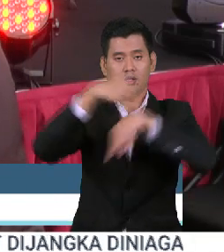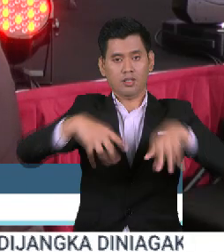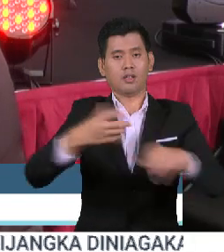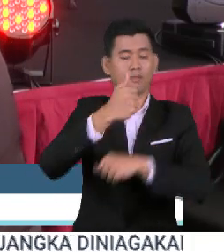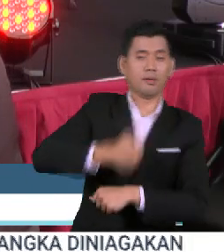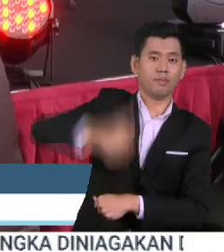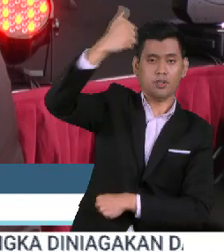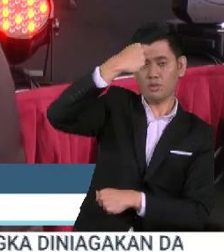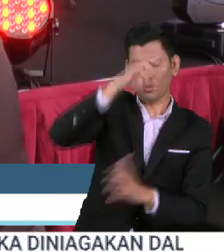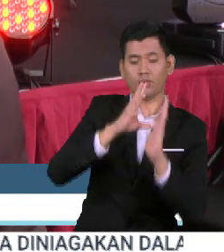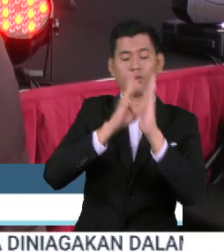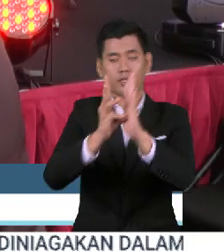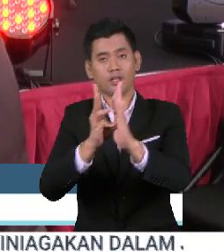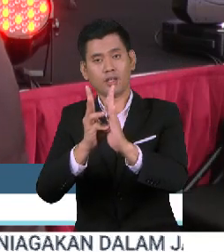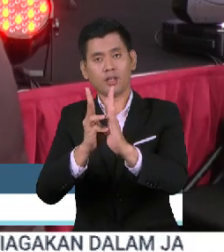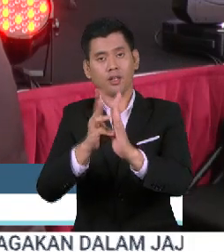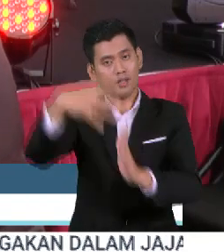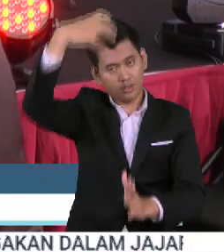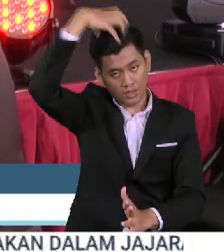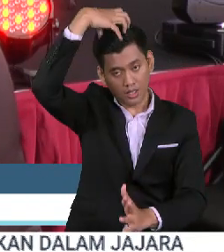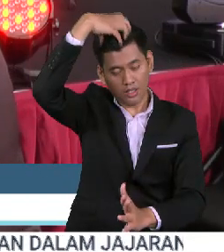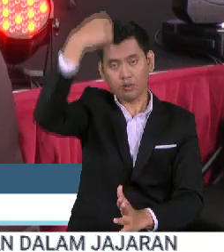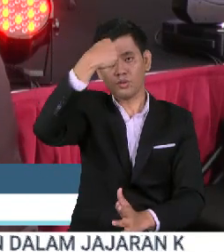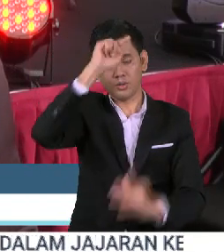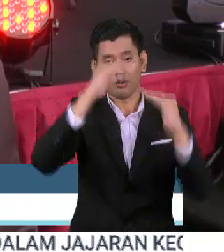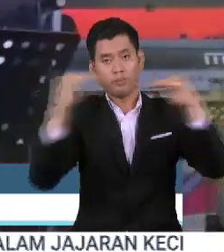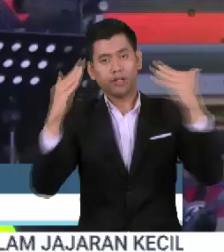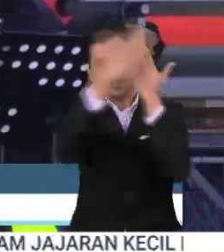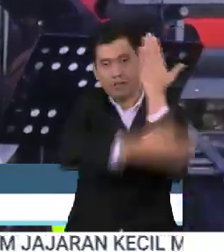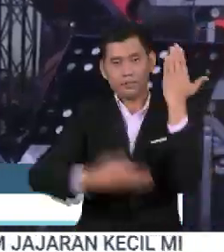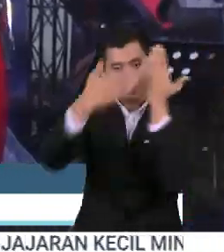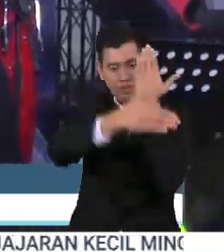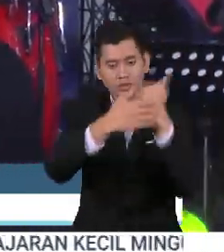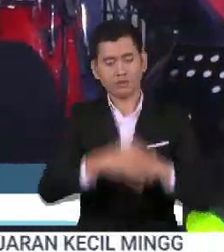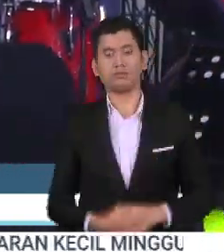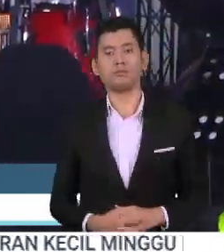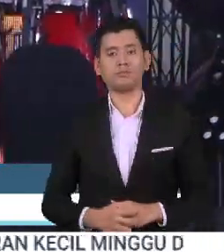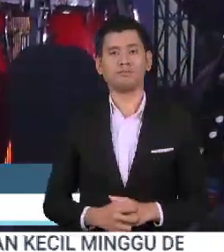untuk wakil ke wakil ini bisa ke peringkat Semenanjung